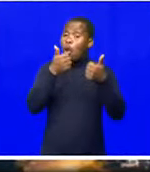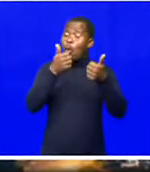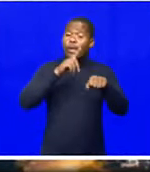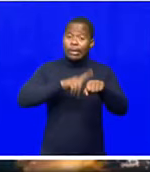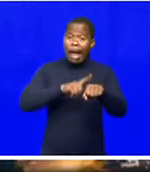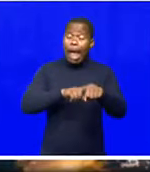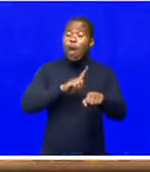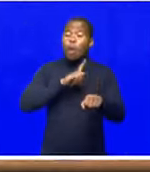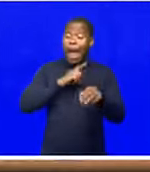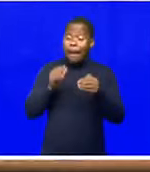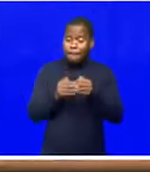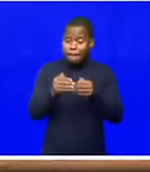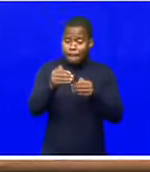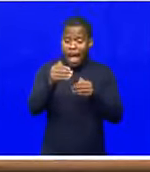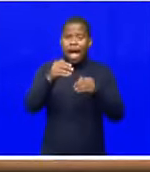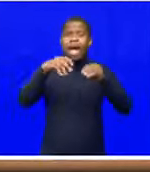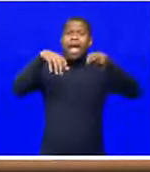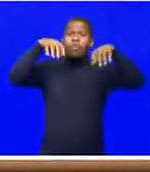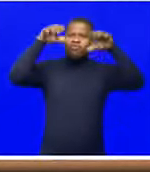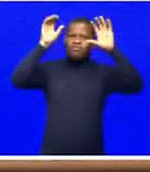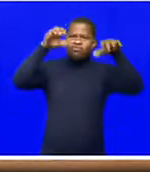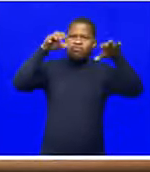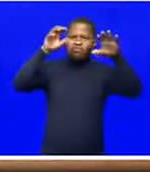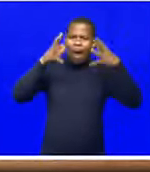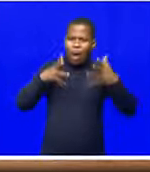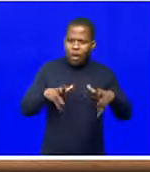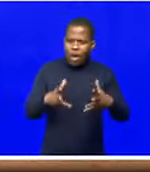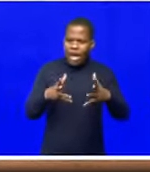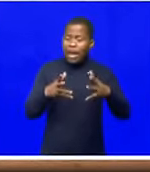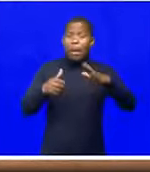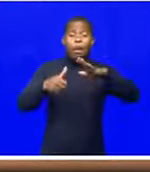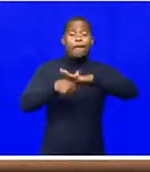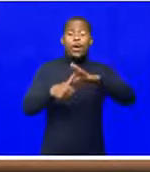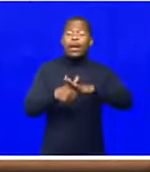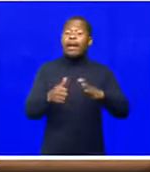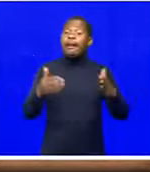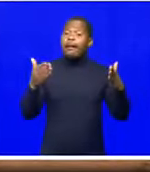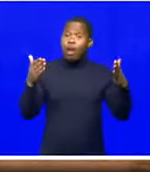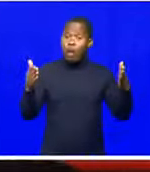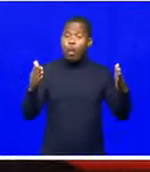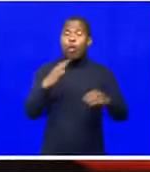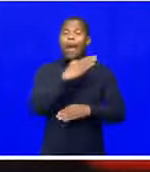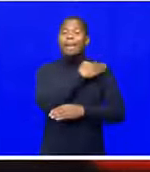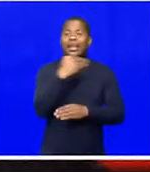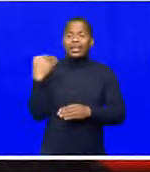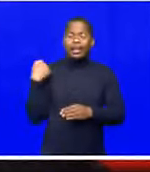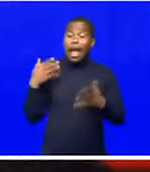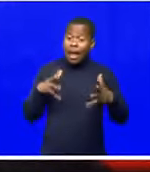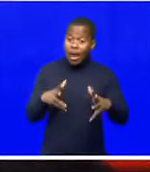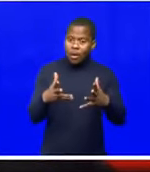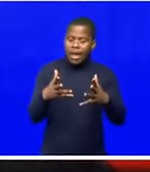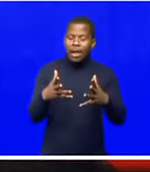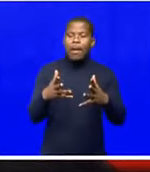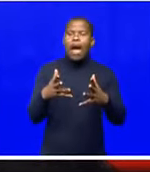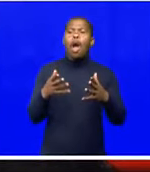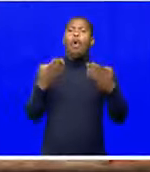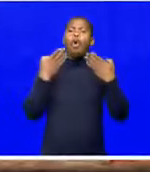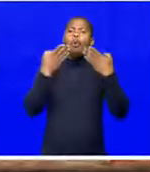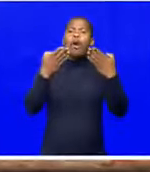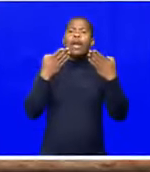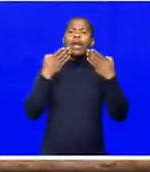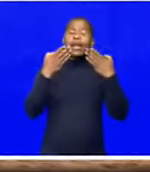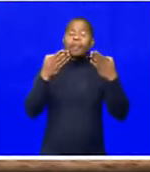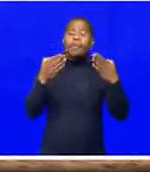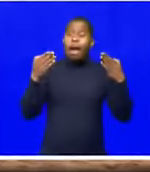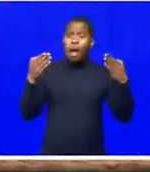kakhulu. Indvuna yelitiko letekulima Jabulani Mabuza sayibonge kakhulu live leJapan ngekunikelela